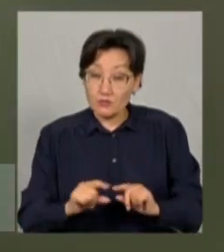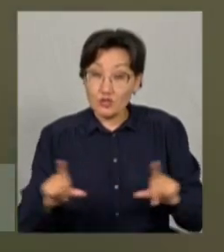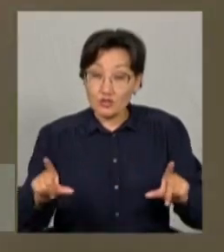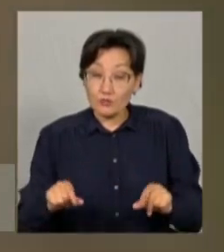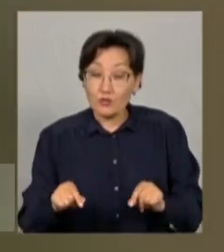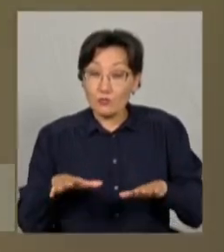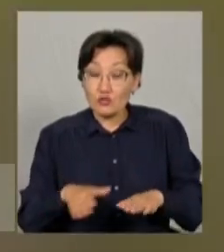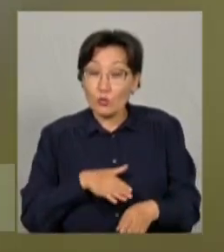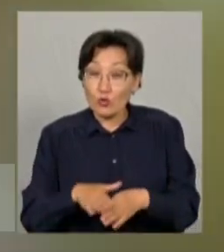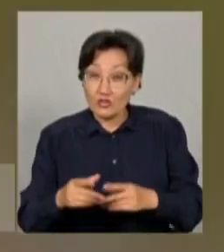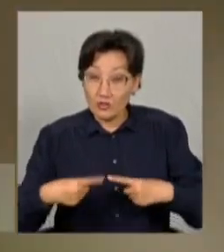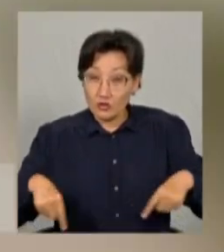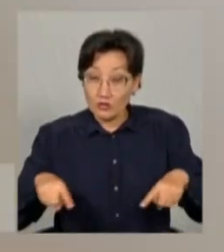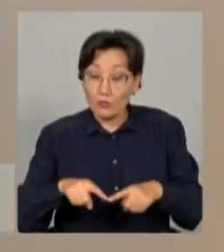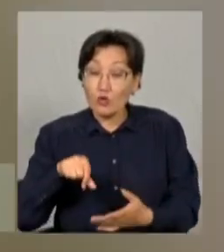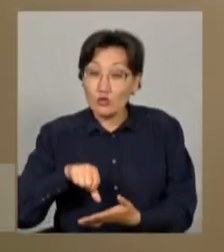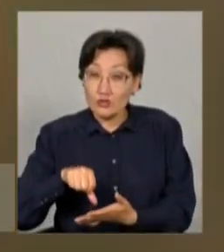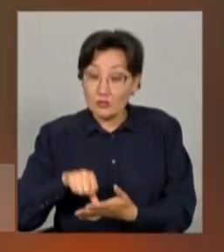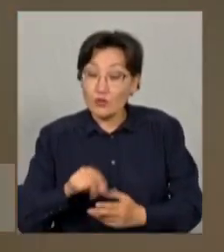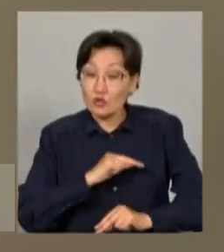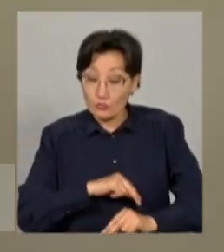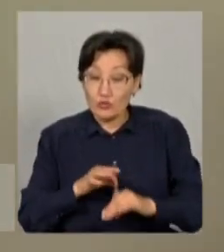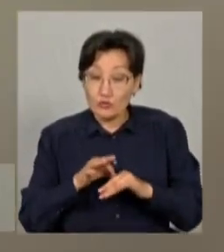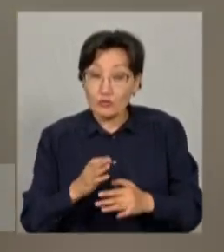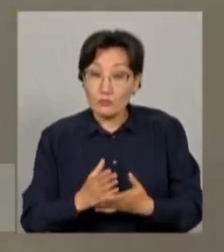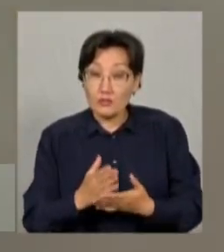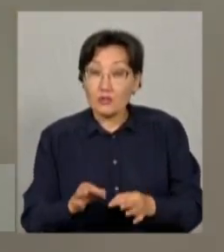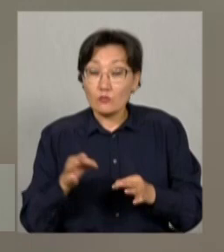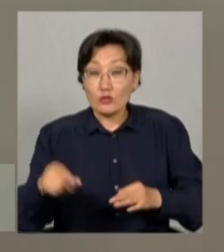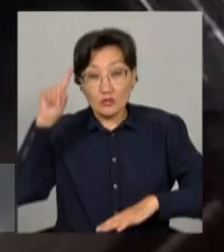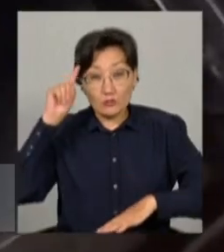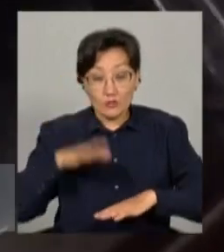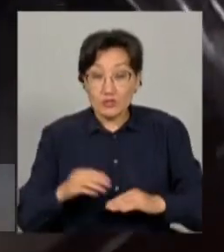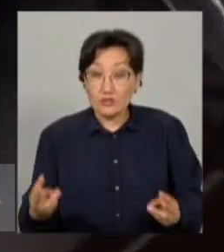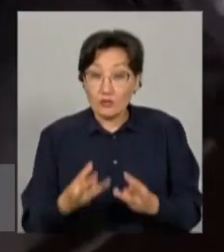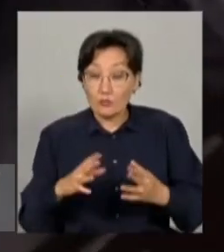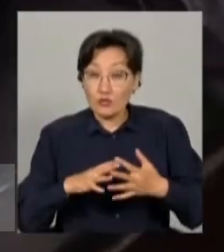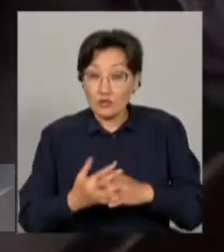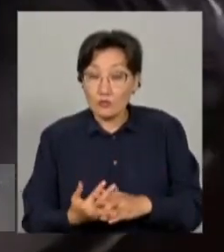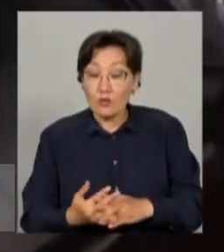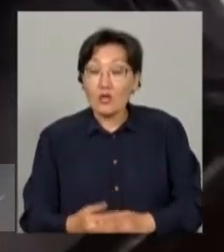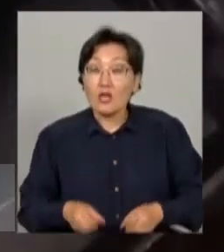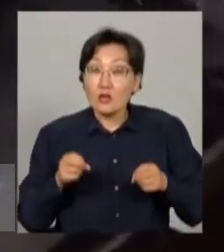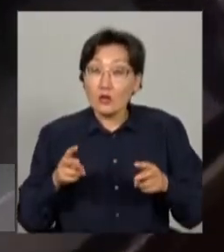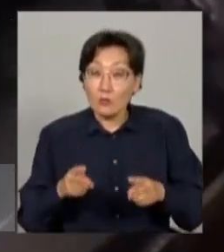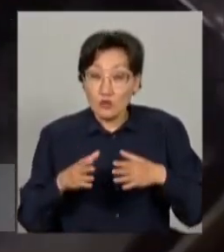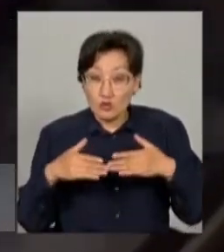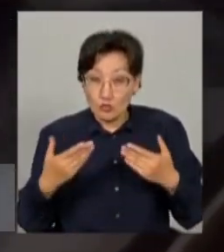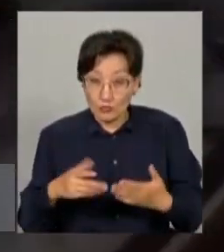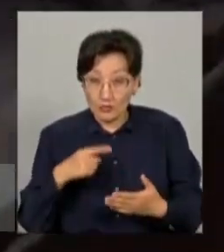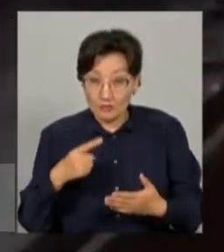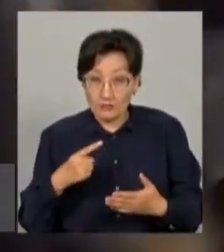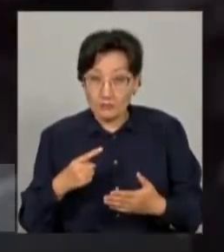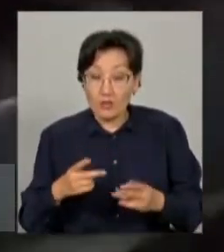департаменті мен жергілікті атқарушы орган өкілдері жұмыс істеп жатыр. Облыс әкімдігі өрттен елді мекендерге төнген қауіптің жоқтығын